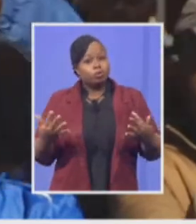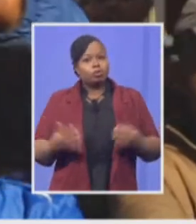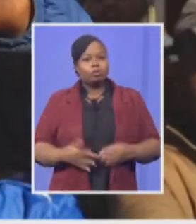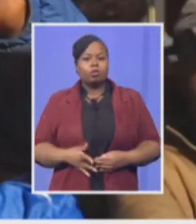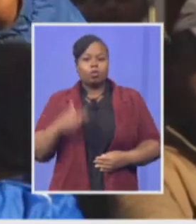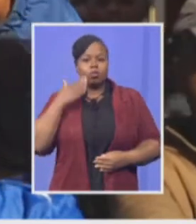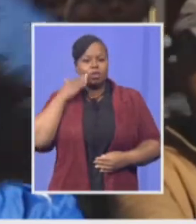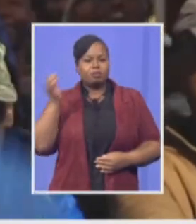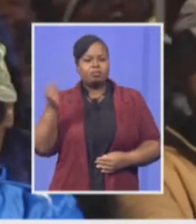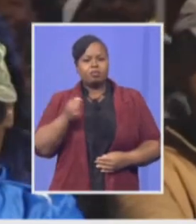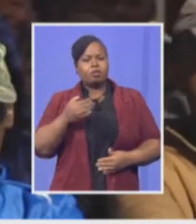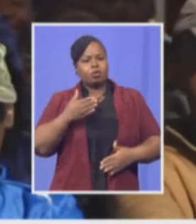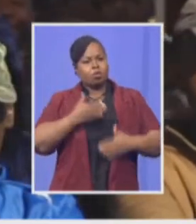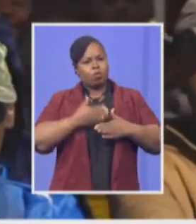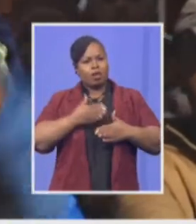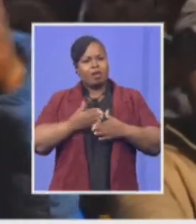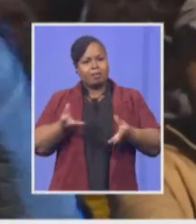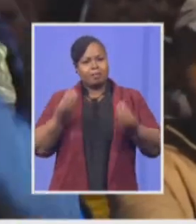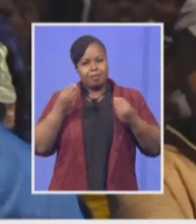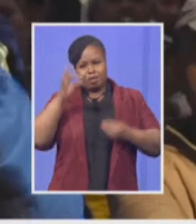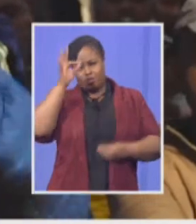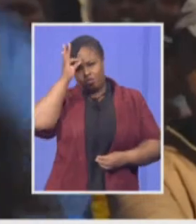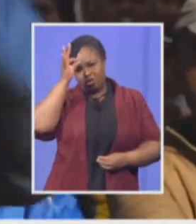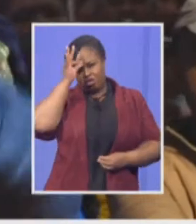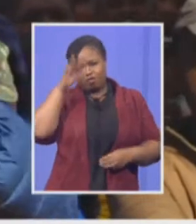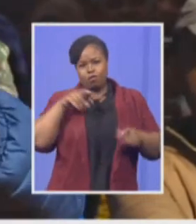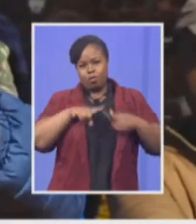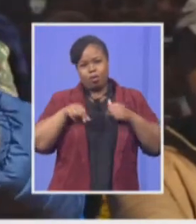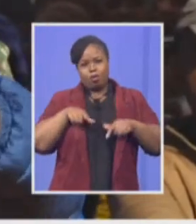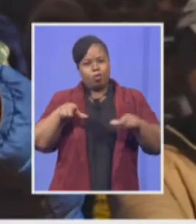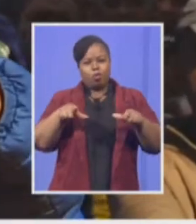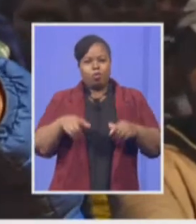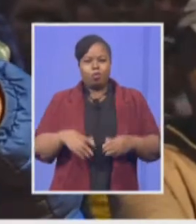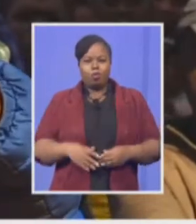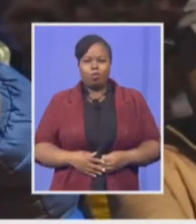igenge yaseLimpopo angeke ikwazi ukubamba